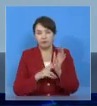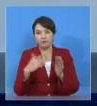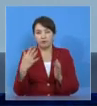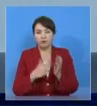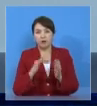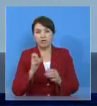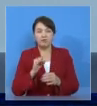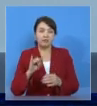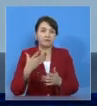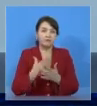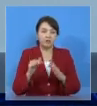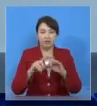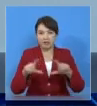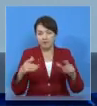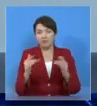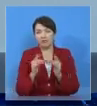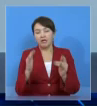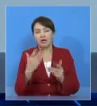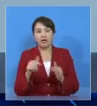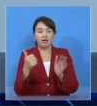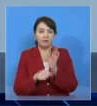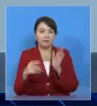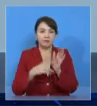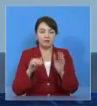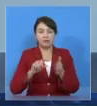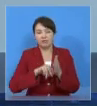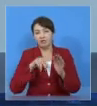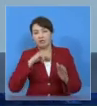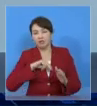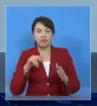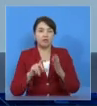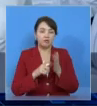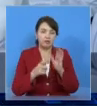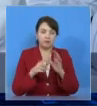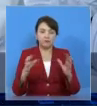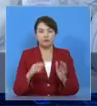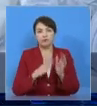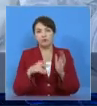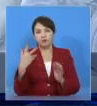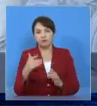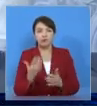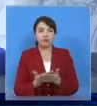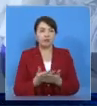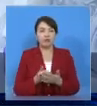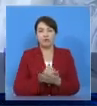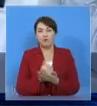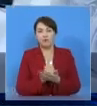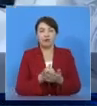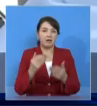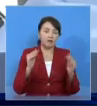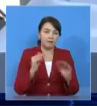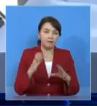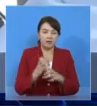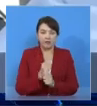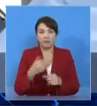ішінде инфекциялық кереуеттер 670, реанимациялық кереуеттер 93. Әйтседе кереуеттер жүктемесі азайып,